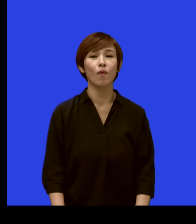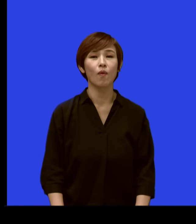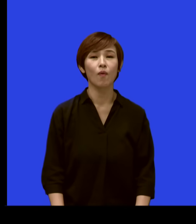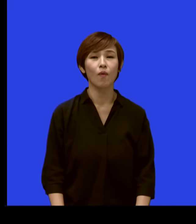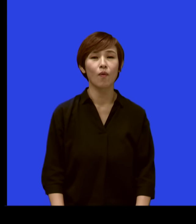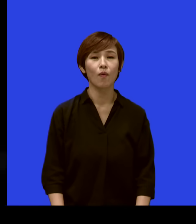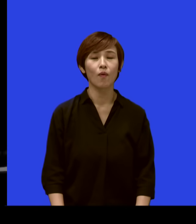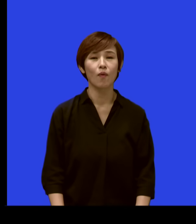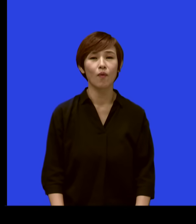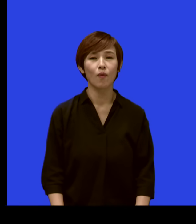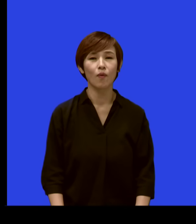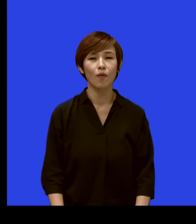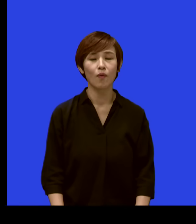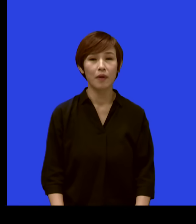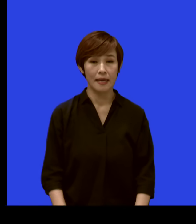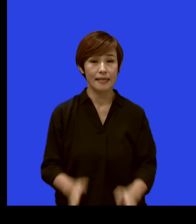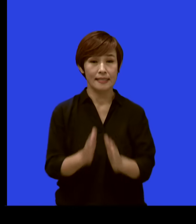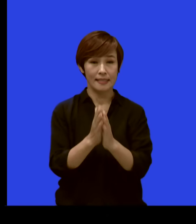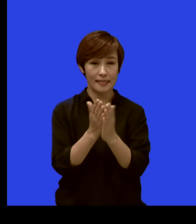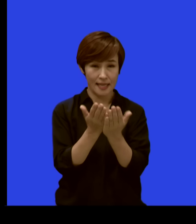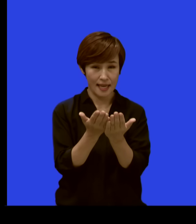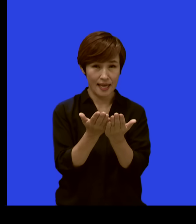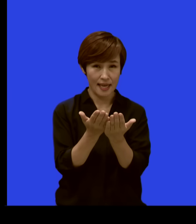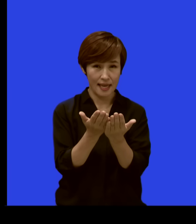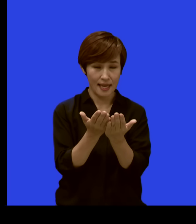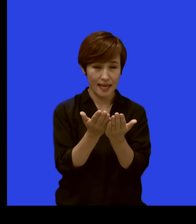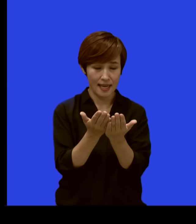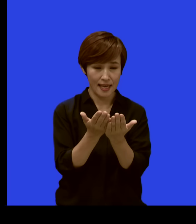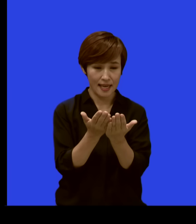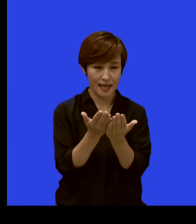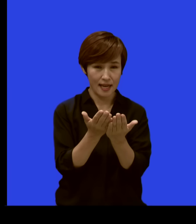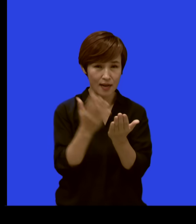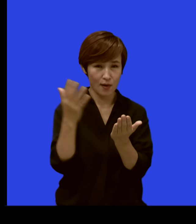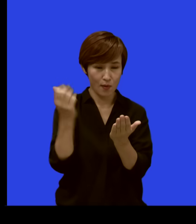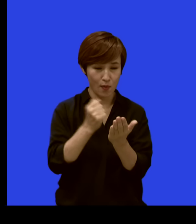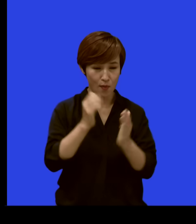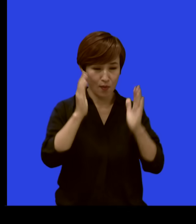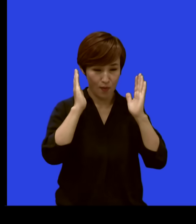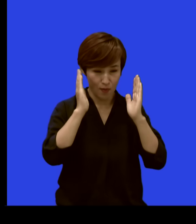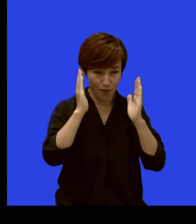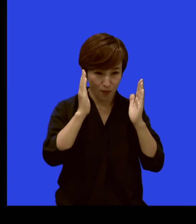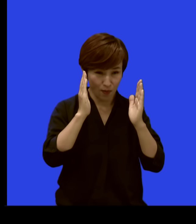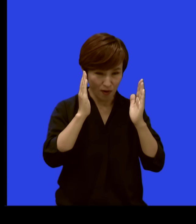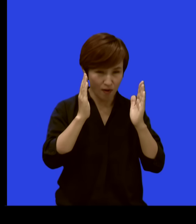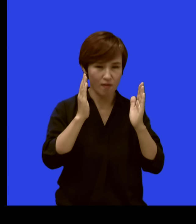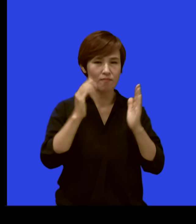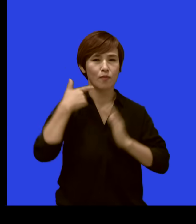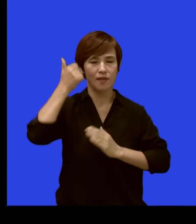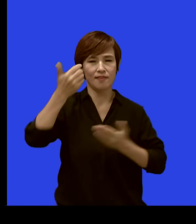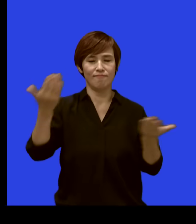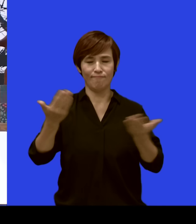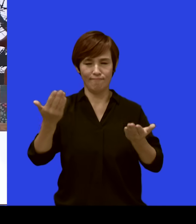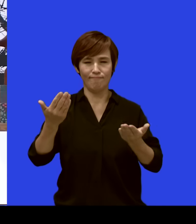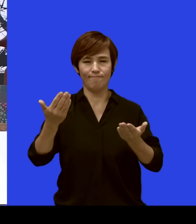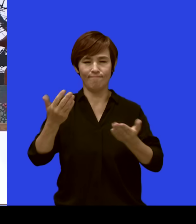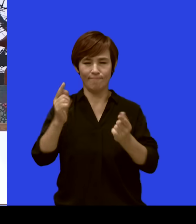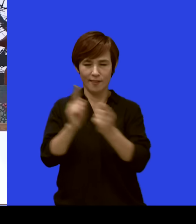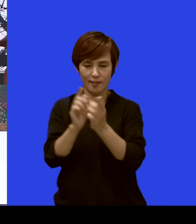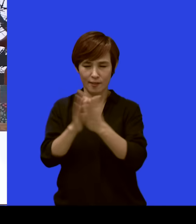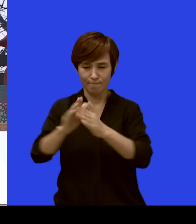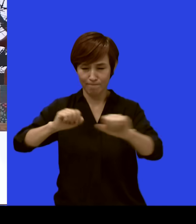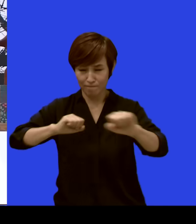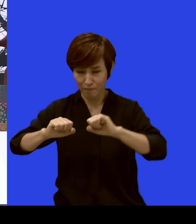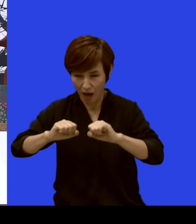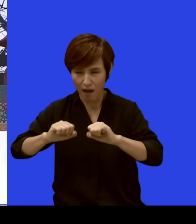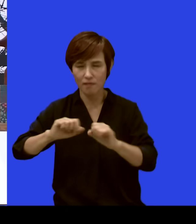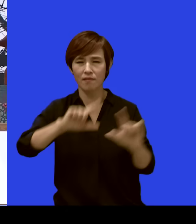같습니다. 예. 그렇습니다. 그 책으로 배운 신앙을 목회 현장으로 이어지면서 삶이 바뀌었다라고 말씀하시는 분인데요.